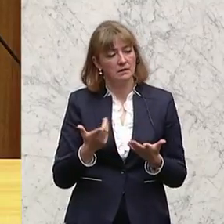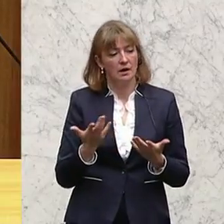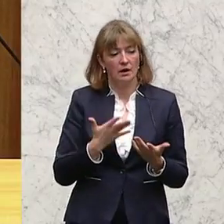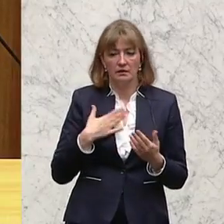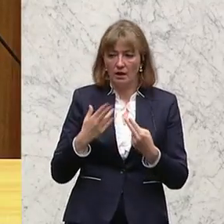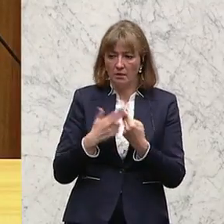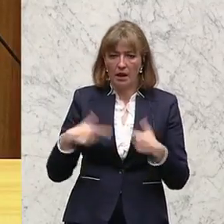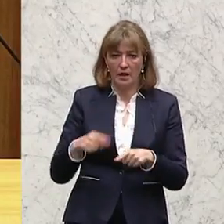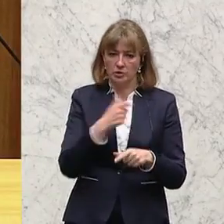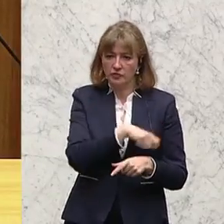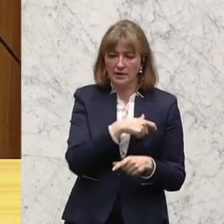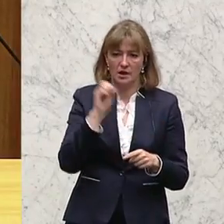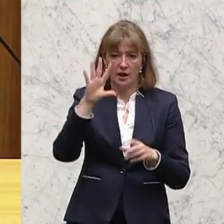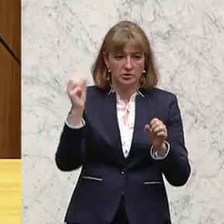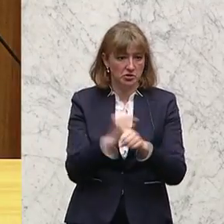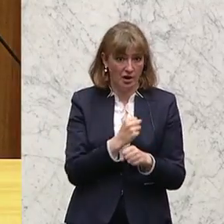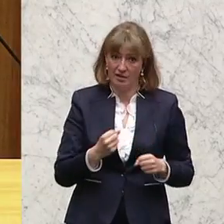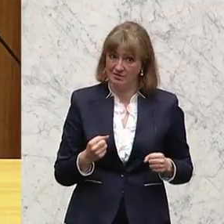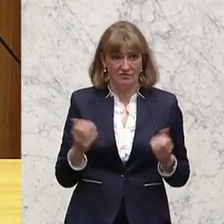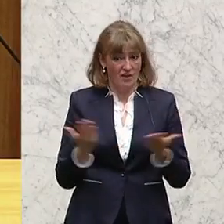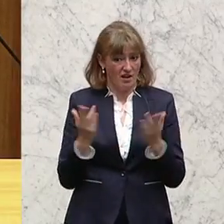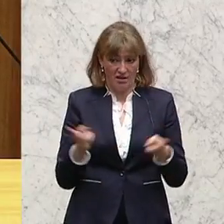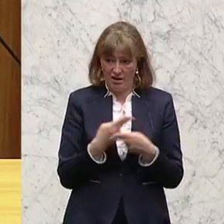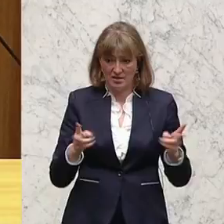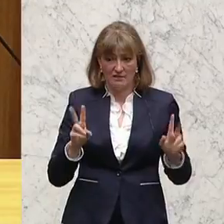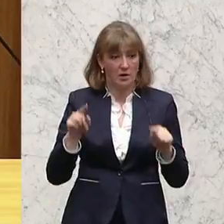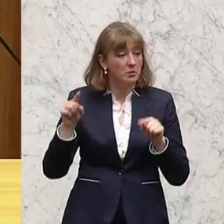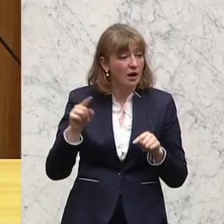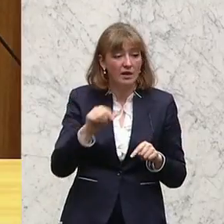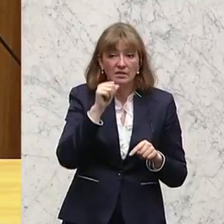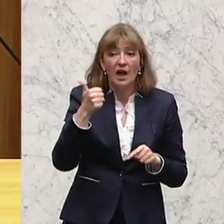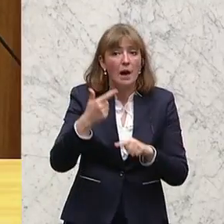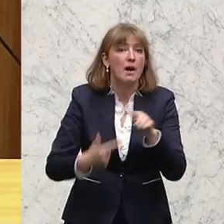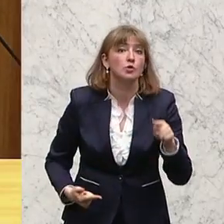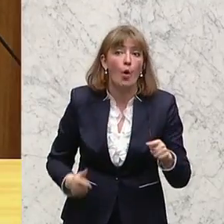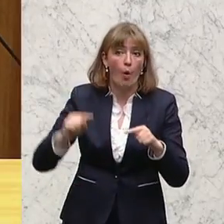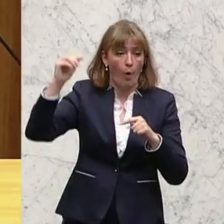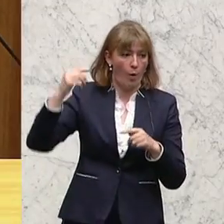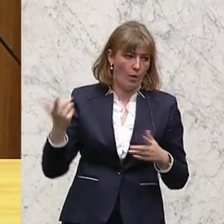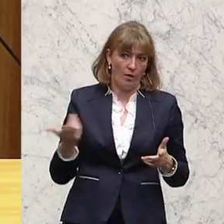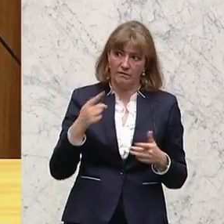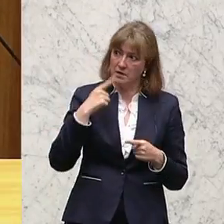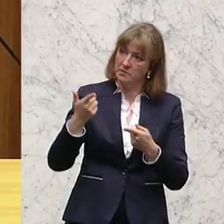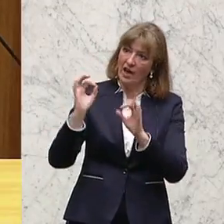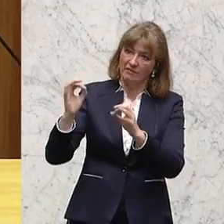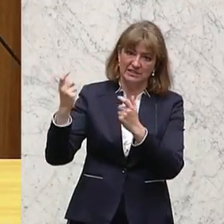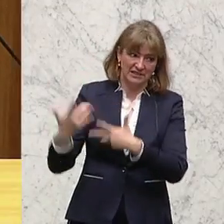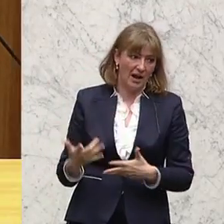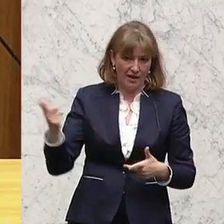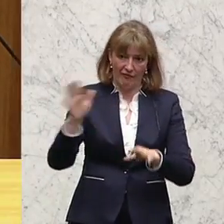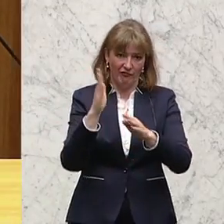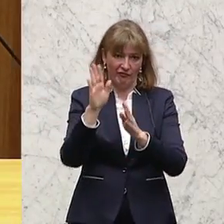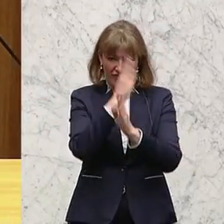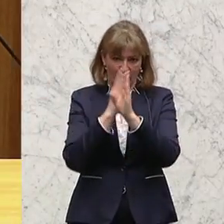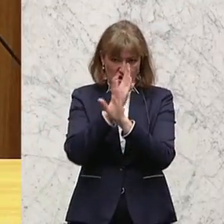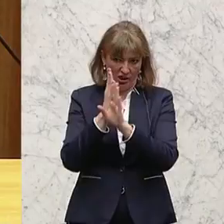unseren Nachbarländern Schweiz und Liechtenstein überhaupt nicht vergleichen, weil dort sind sie nicht einmal halb so hoch. Und dort reden wir von effektiven Zahlen und da wird nichts